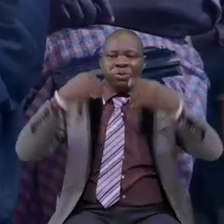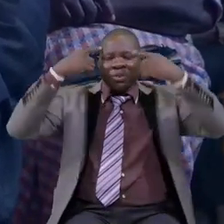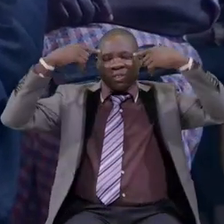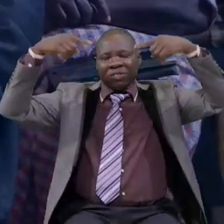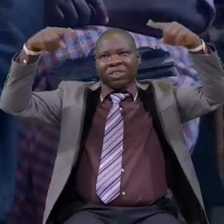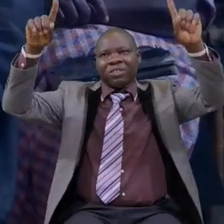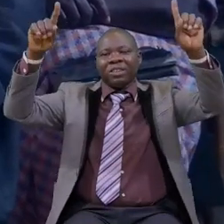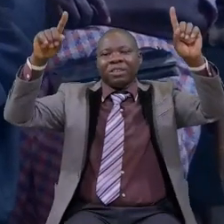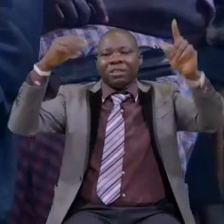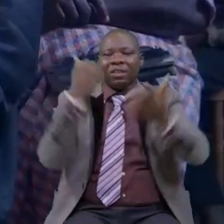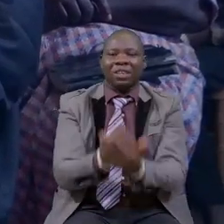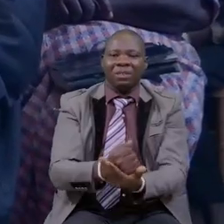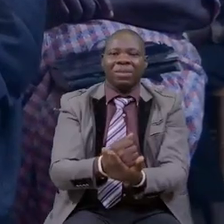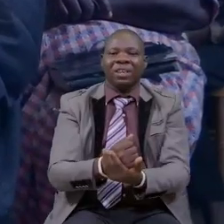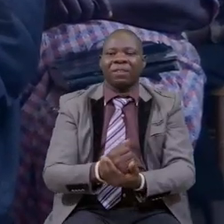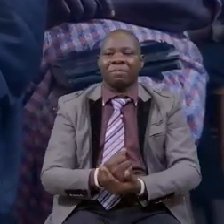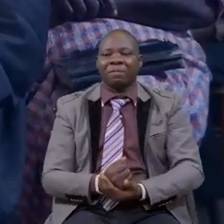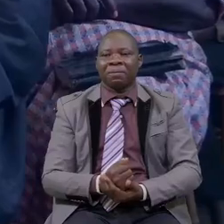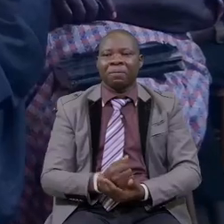réussiras.